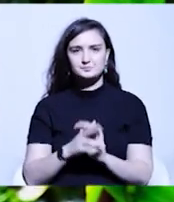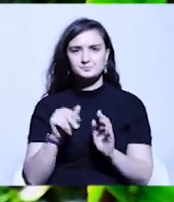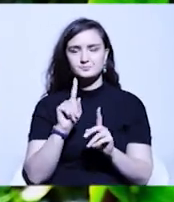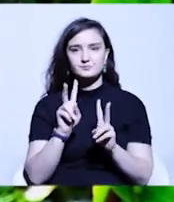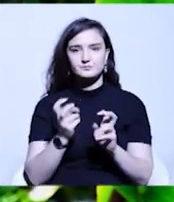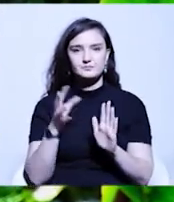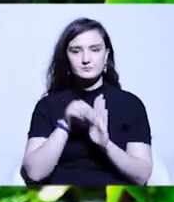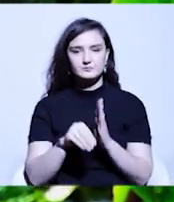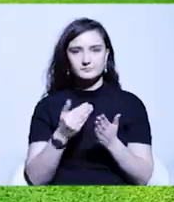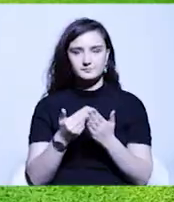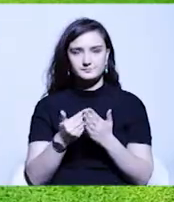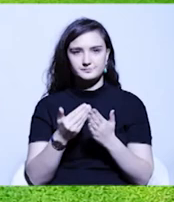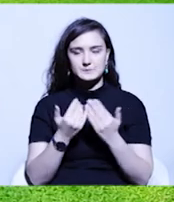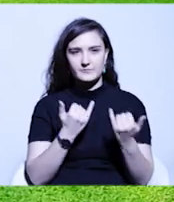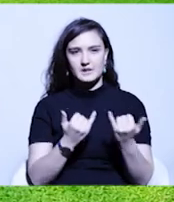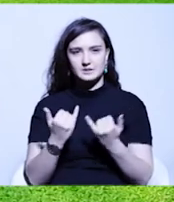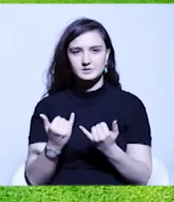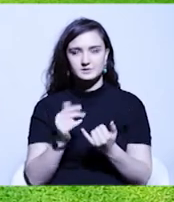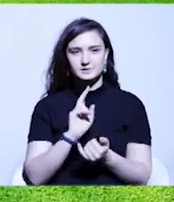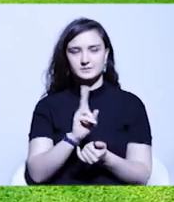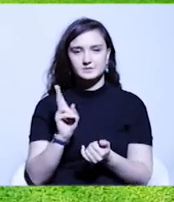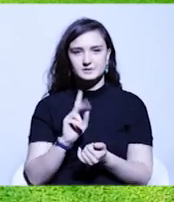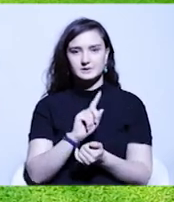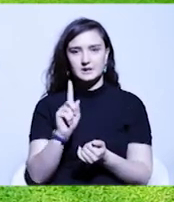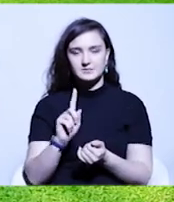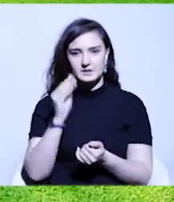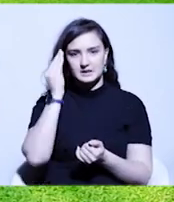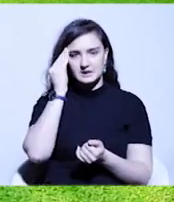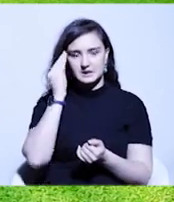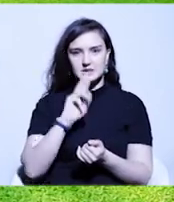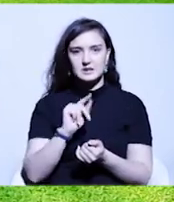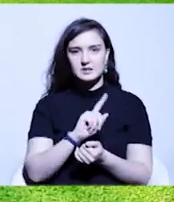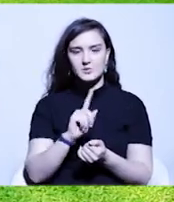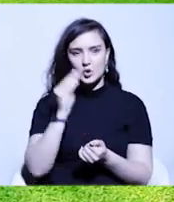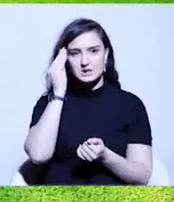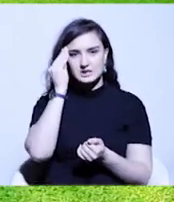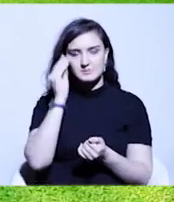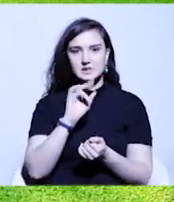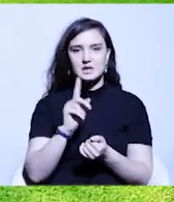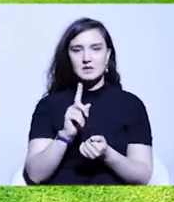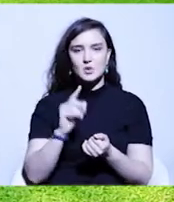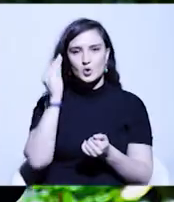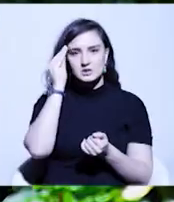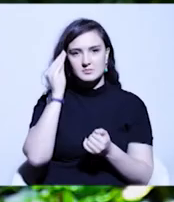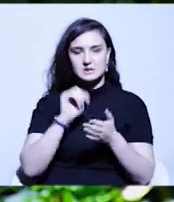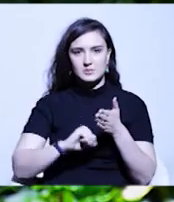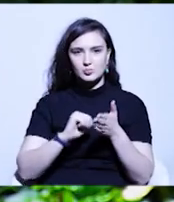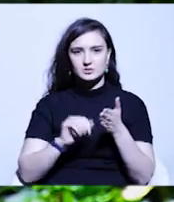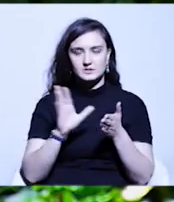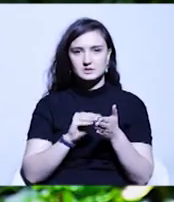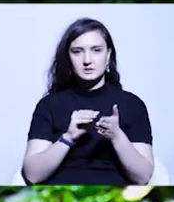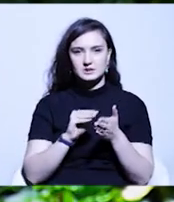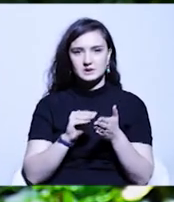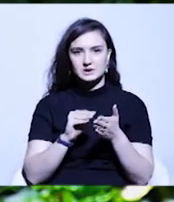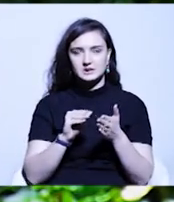რაში მდგომარეობს ეს? დღეს ვინც რაიმე იდეის ან კონცეფციის, ანუ კონცეფციის საფუძველზე ქმნის